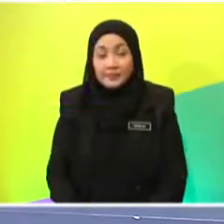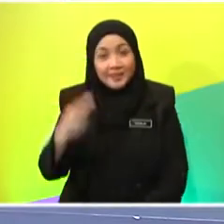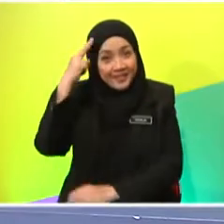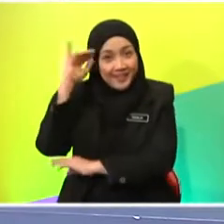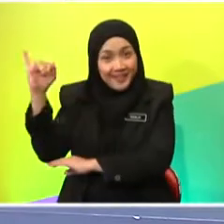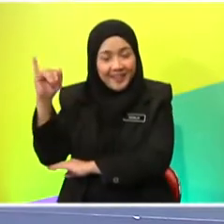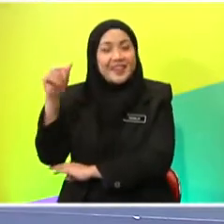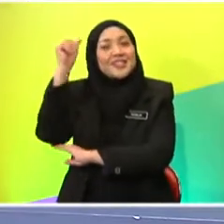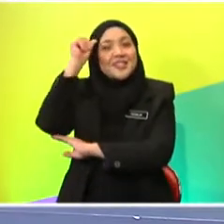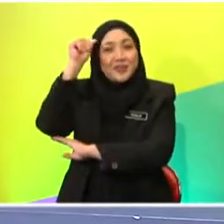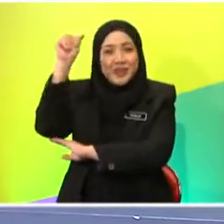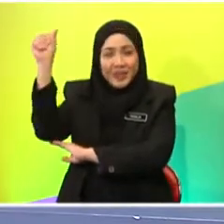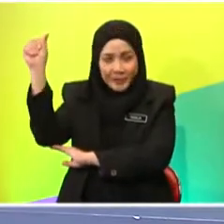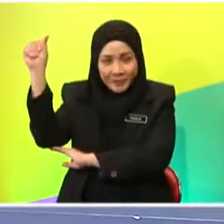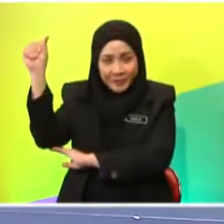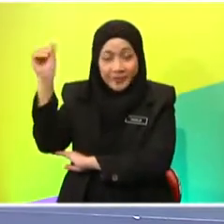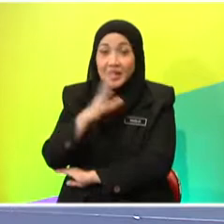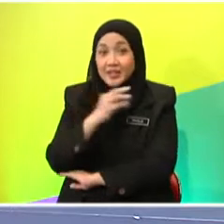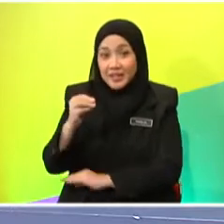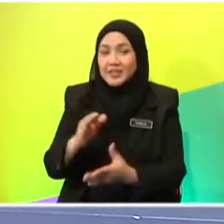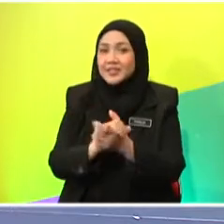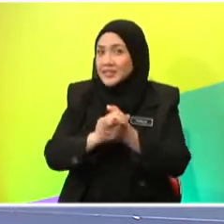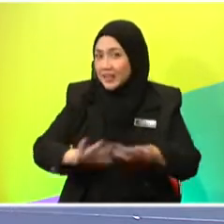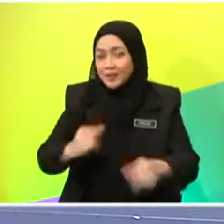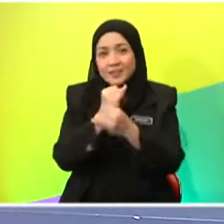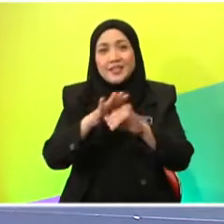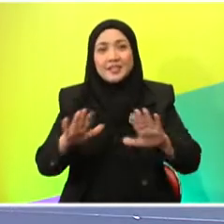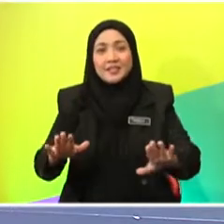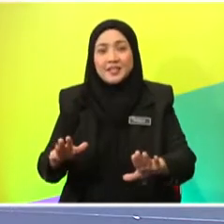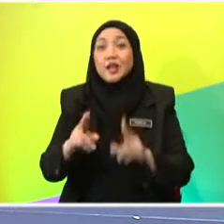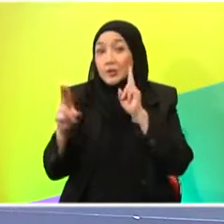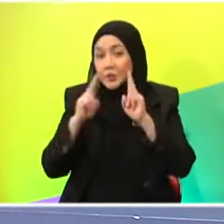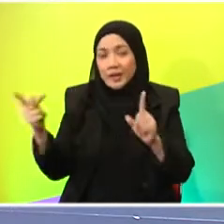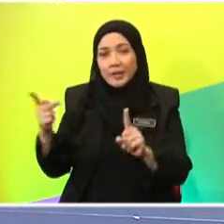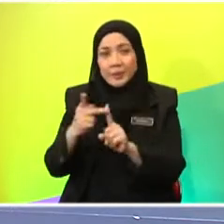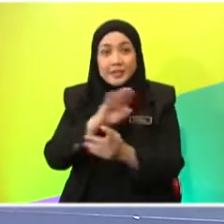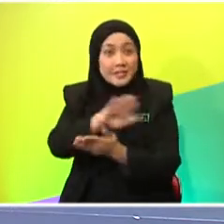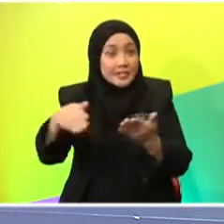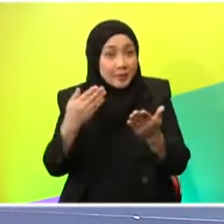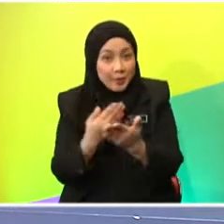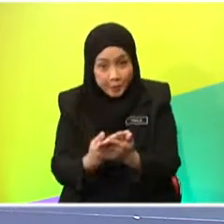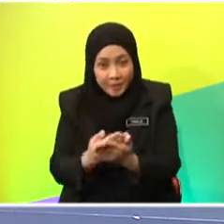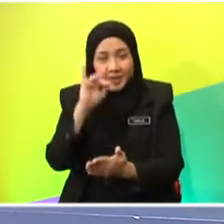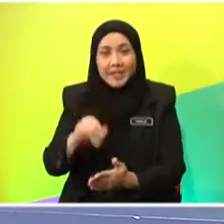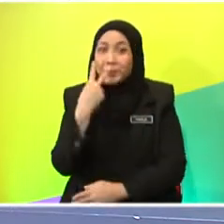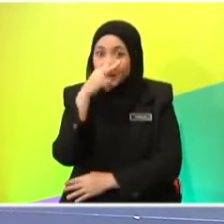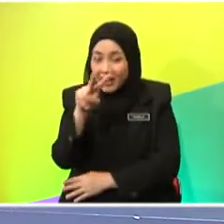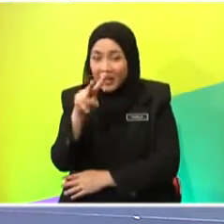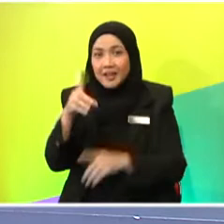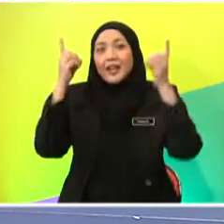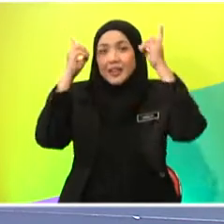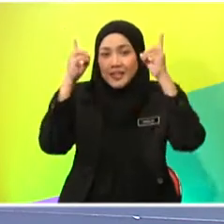assalamualaikum warahmatullahi wabarakatuh dan salam jatuh diucapkan kepada seluruh penonton Dede Tbk